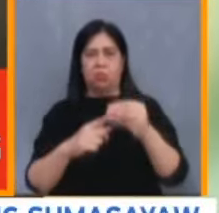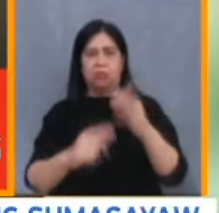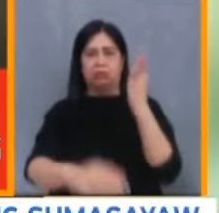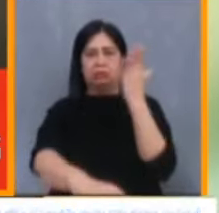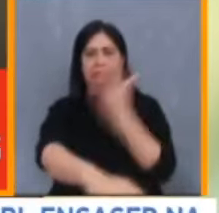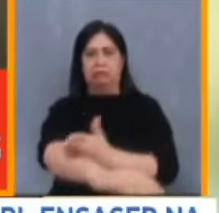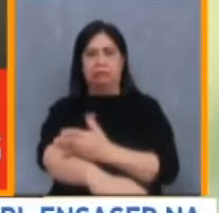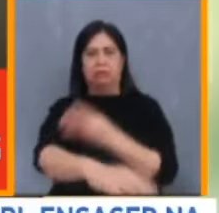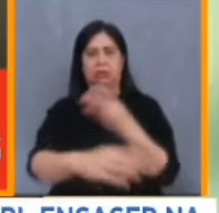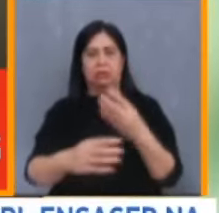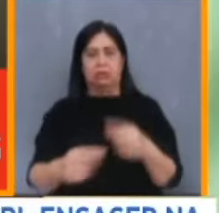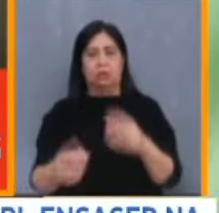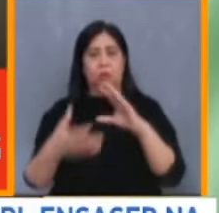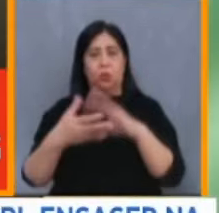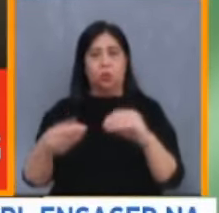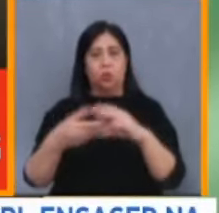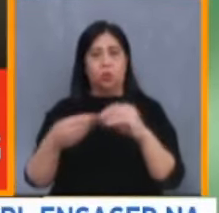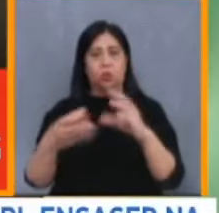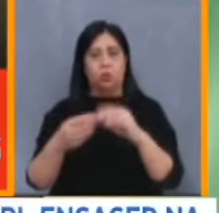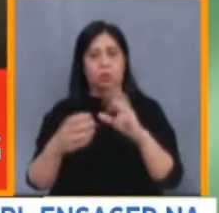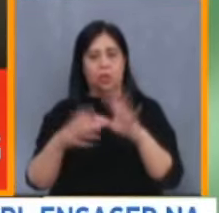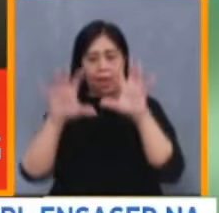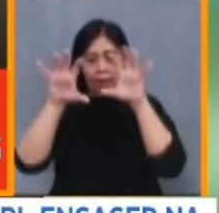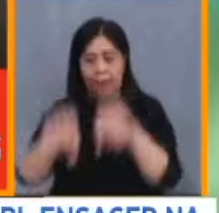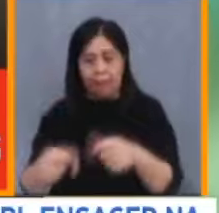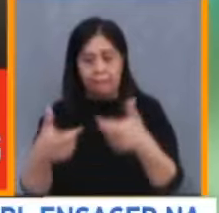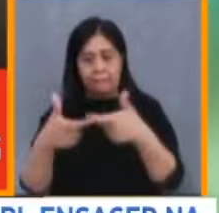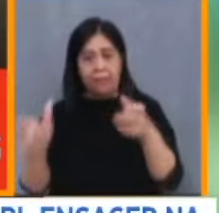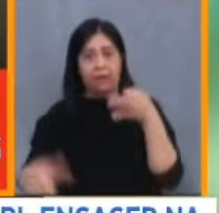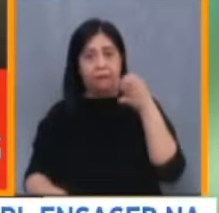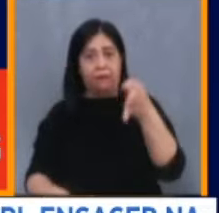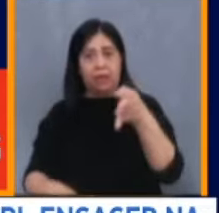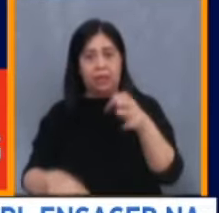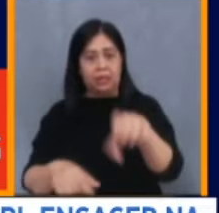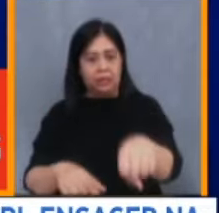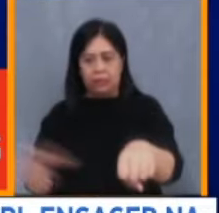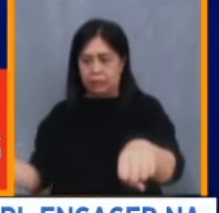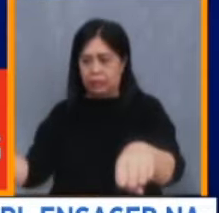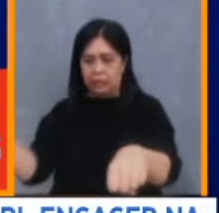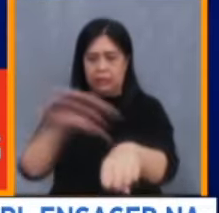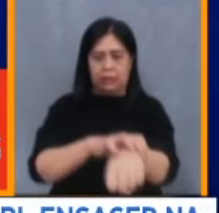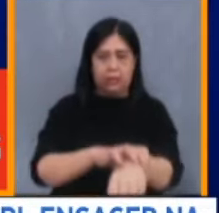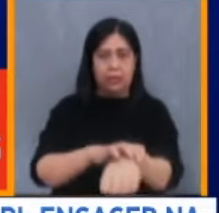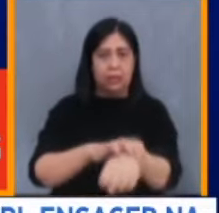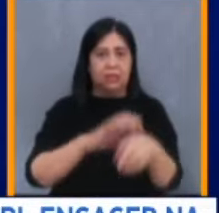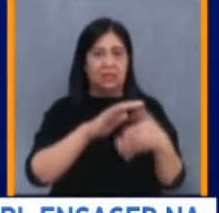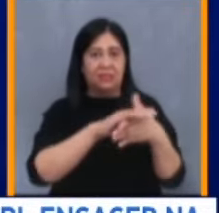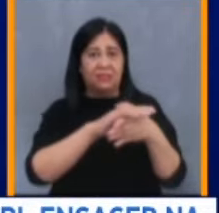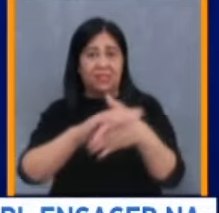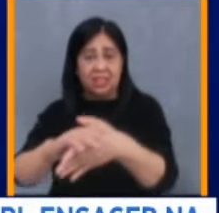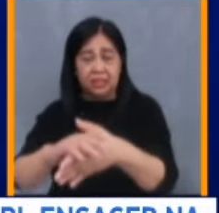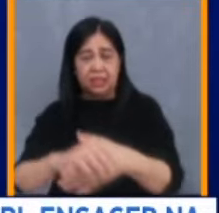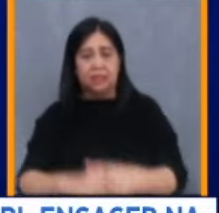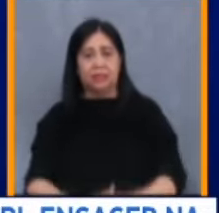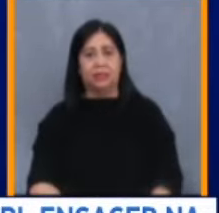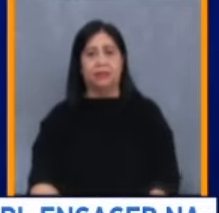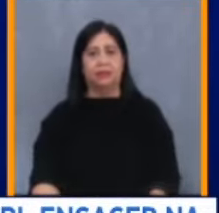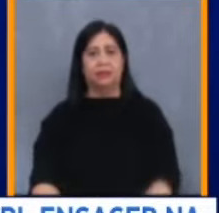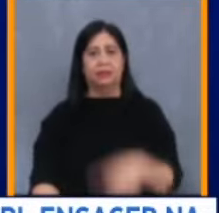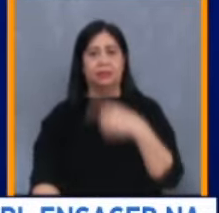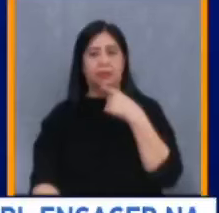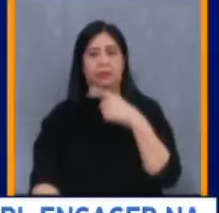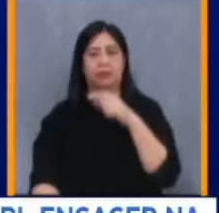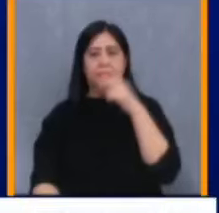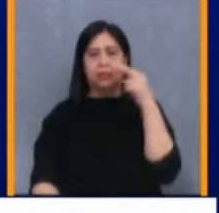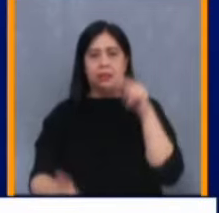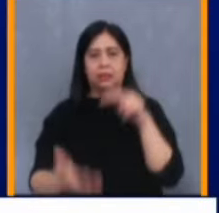Ruben, nakabingwit siya ng malaking isda nang biglang sinakmal siya ng pating. Kaya si Tari nga niya ay pating. Kaya si Tari nga,